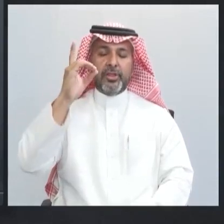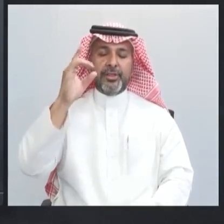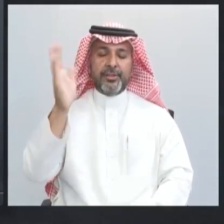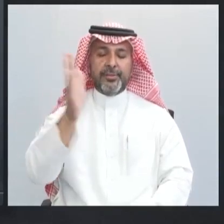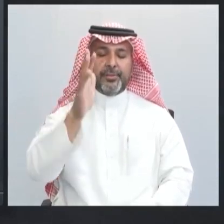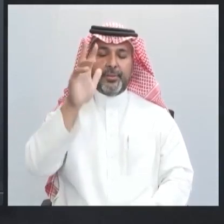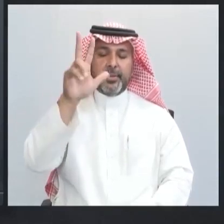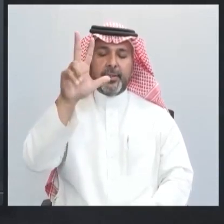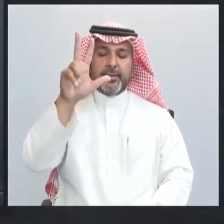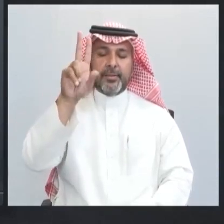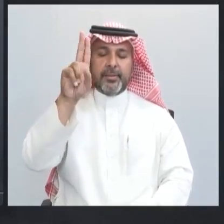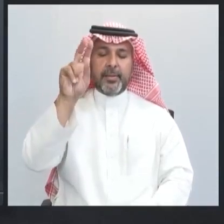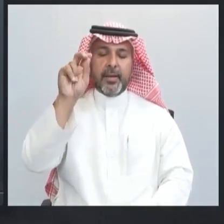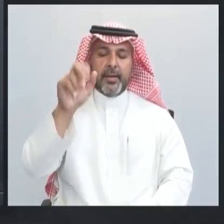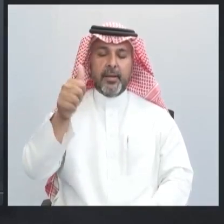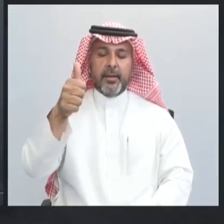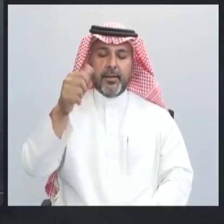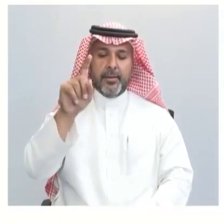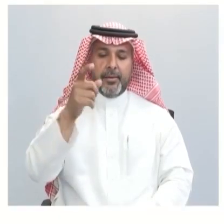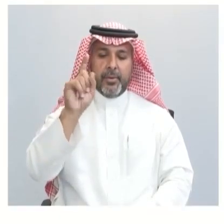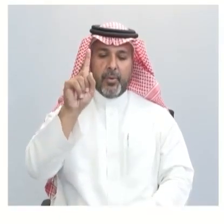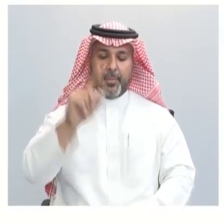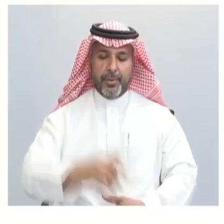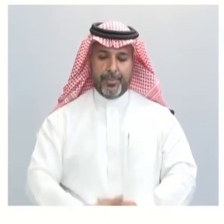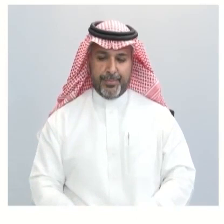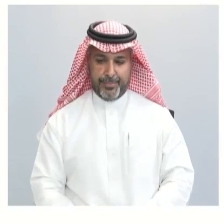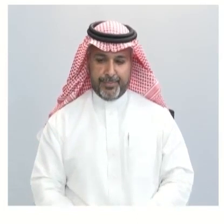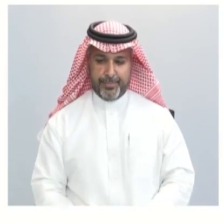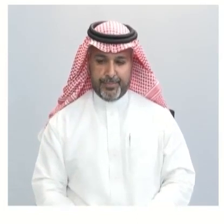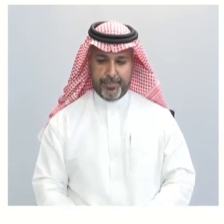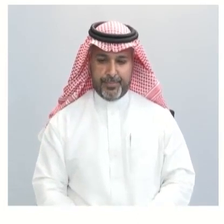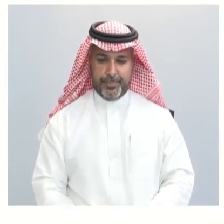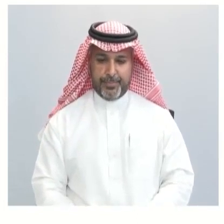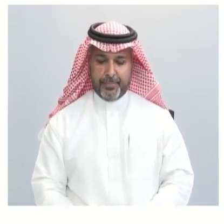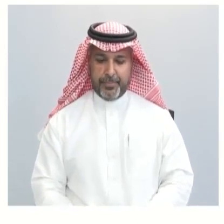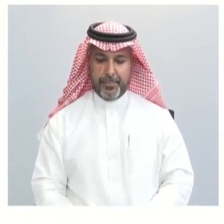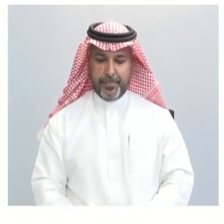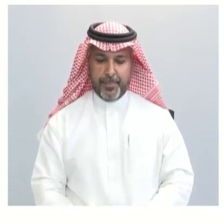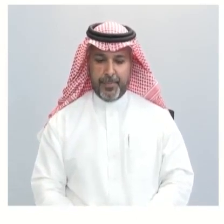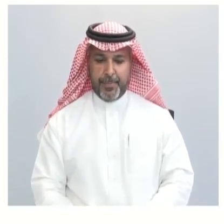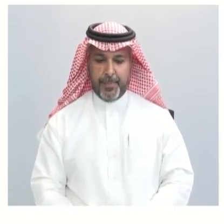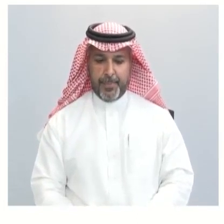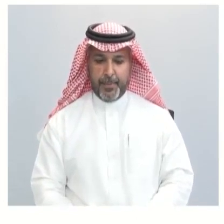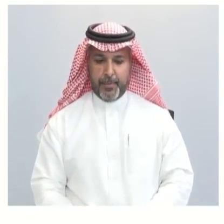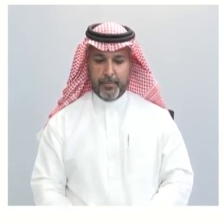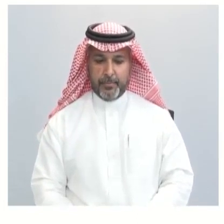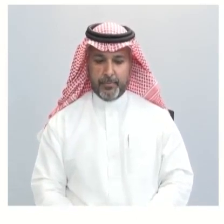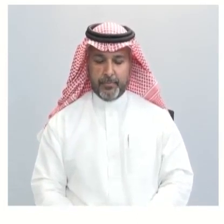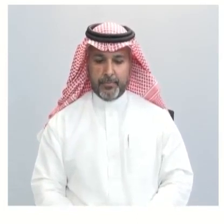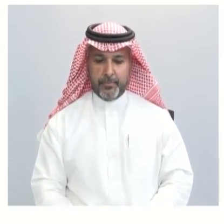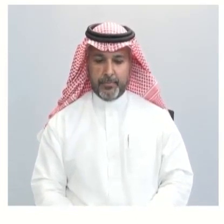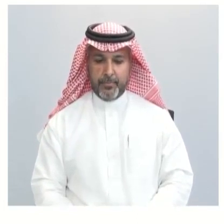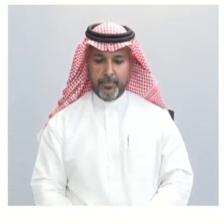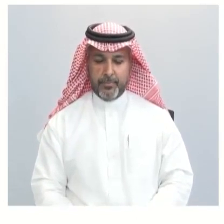كانت اللي تجعل المقام صفرا لو عوضت فيها في الداله بتخلي لي الداله غير معرفه يعني لا يظهر